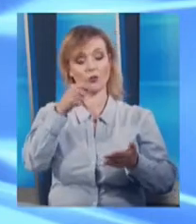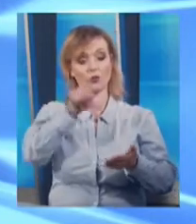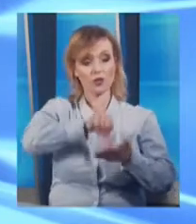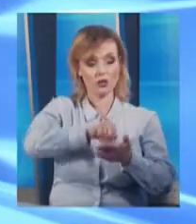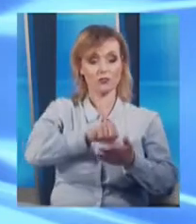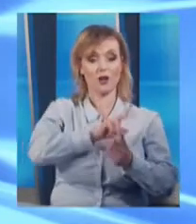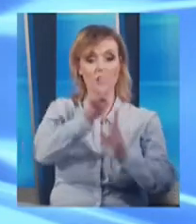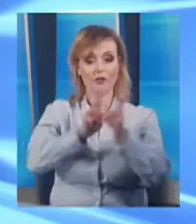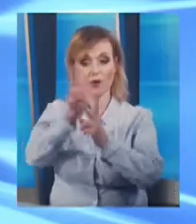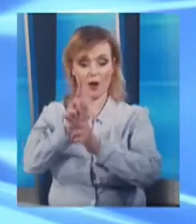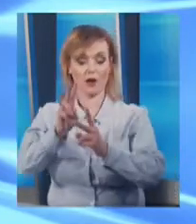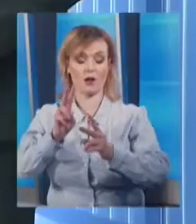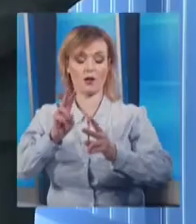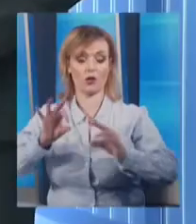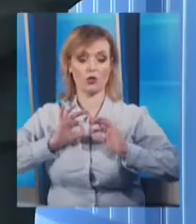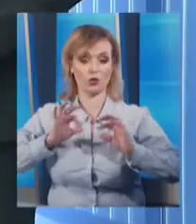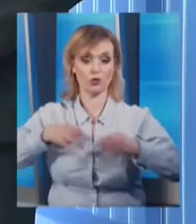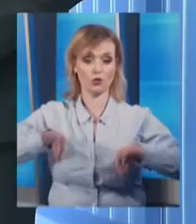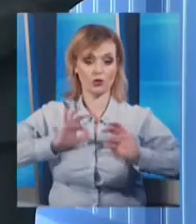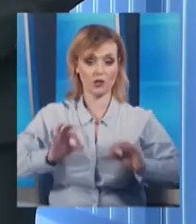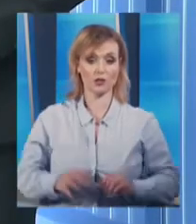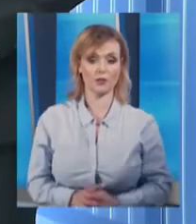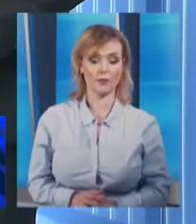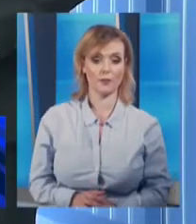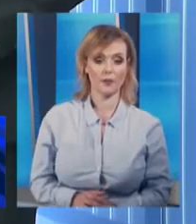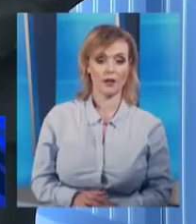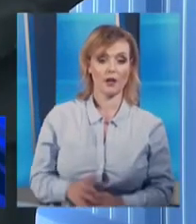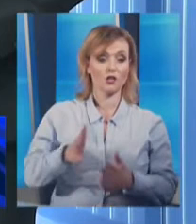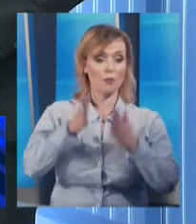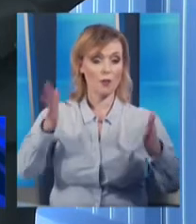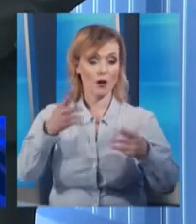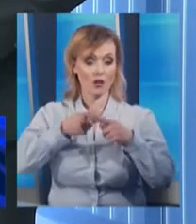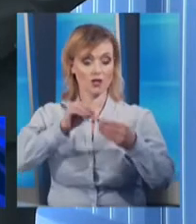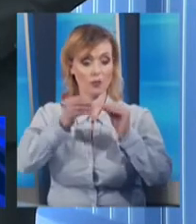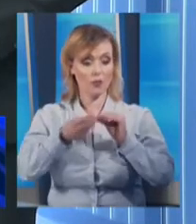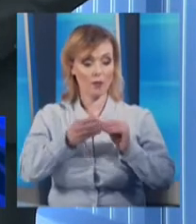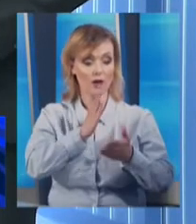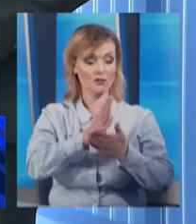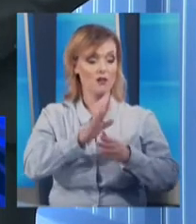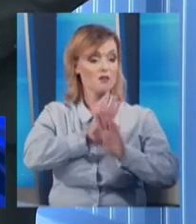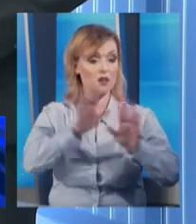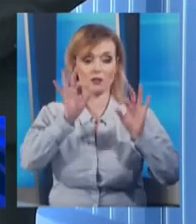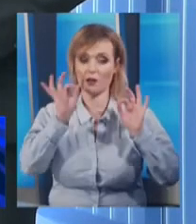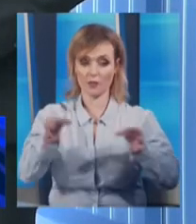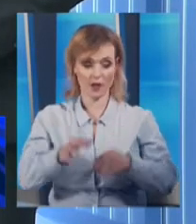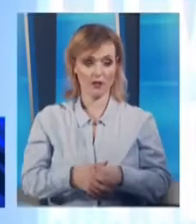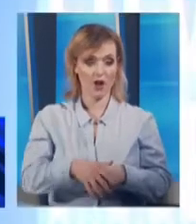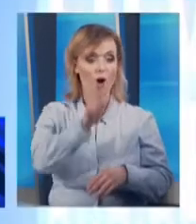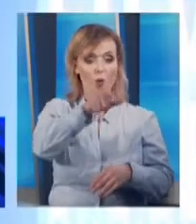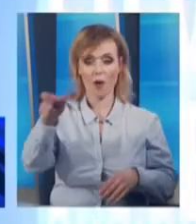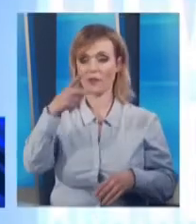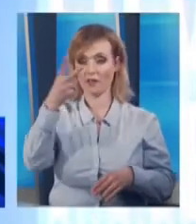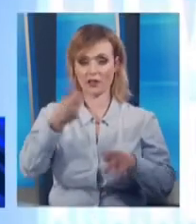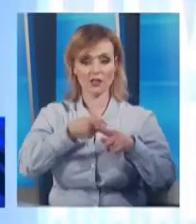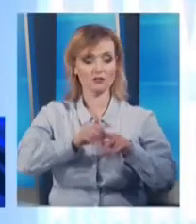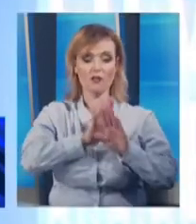anume. Domnule Gros, vă rog. Cea mai mare problemă a acestei țări este nedreptatea. Și oamenii văd nedreptatea